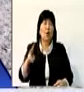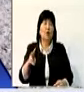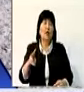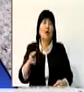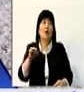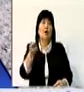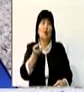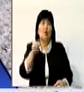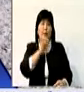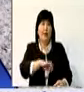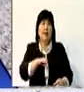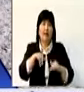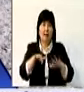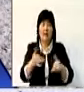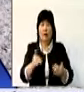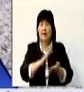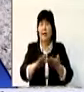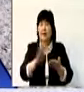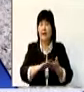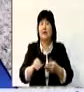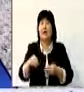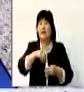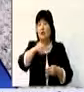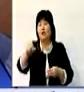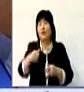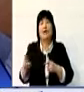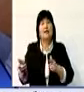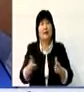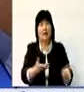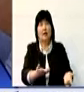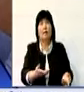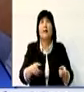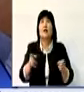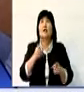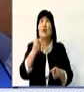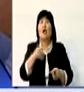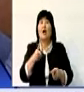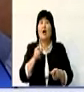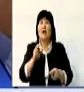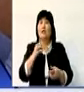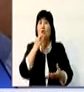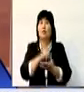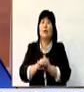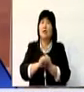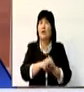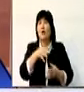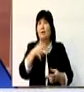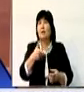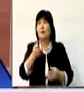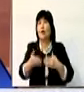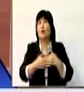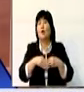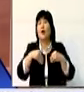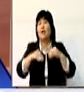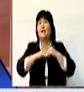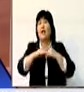пайдаланылады. Ол бүгінгі таңда тазаланып себу комиссиясына жеткізілді. Шаған жер жауапкершілігі шектеулі серіктестігінің үлесінде 5000 гектарға жуық